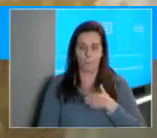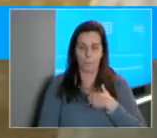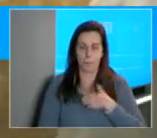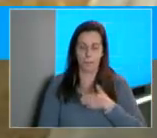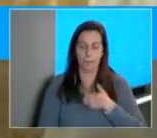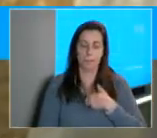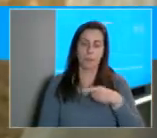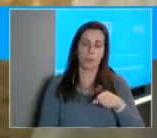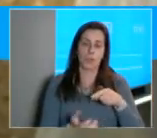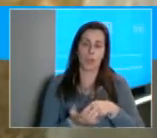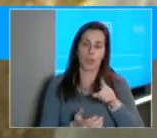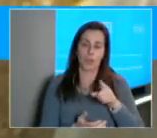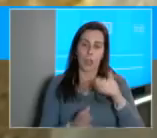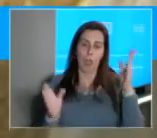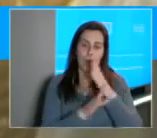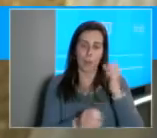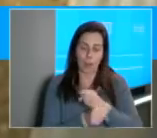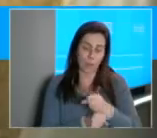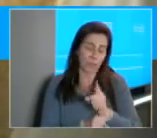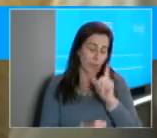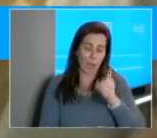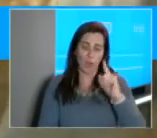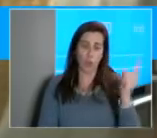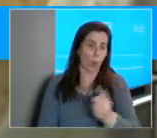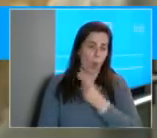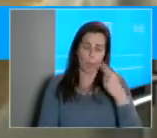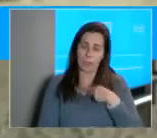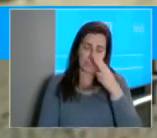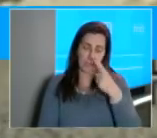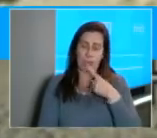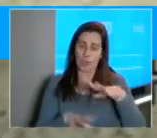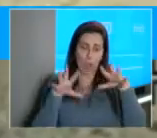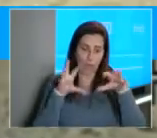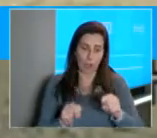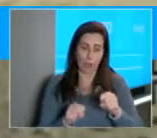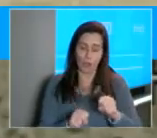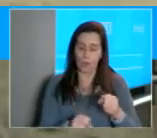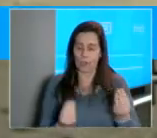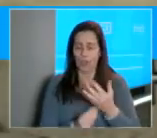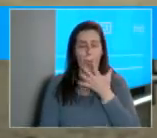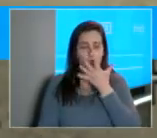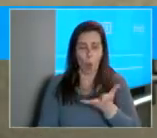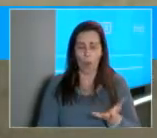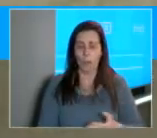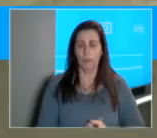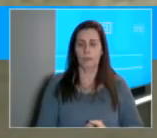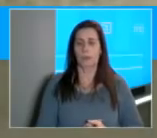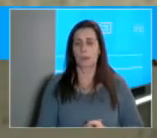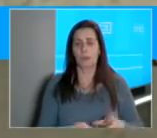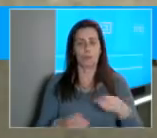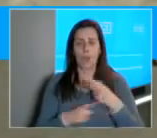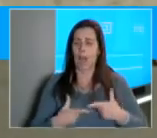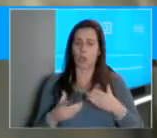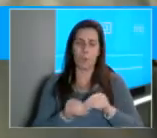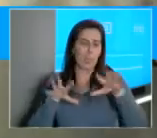הסביבה שממנה יצא אותו פיגוע. אני ניסיתי להגיד שהכיבוש הוא מכוער ושאי אפשר